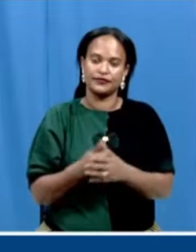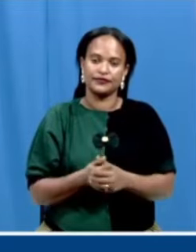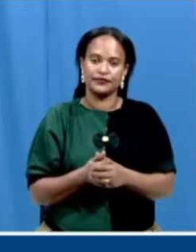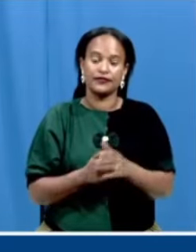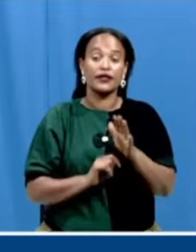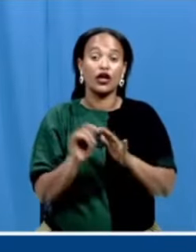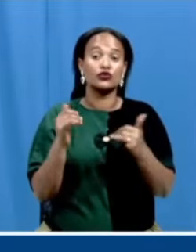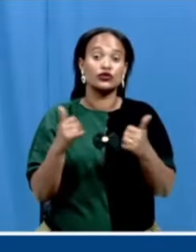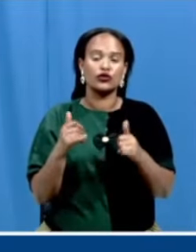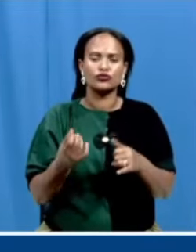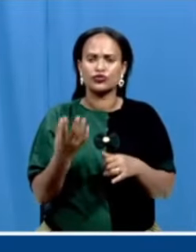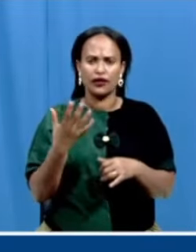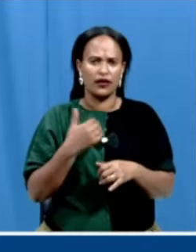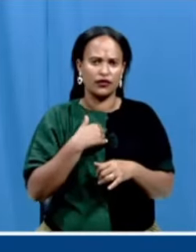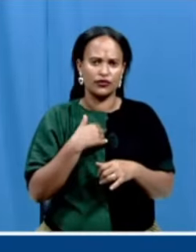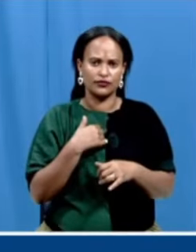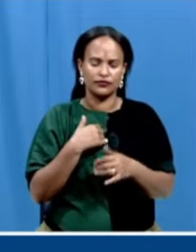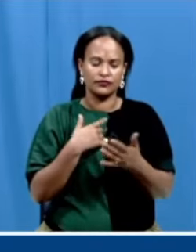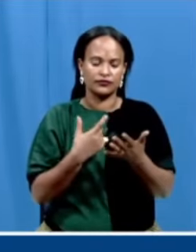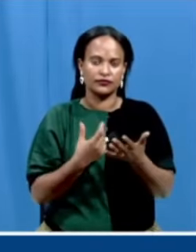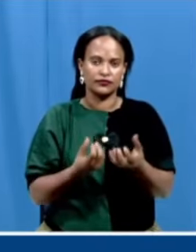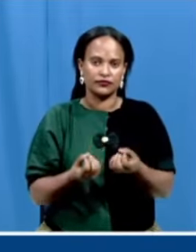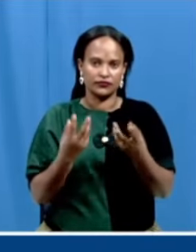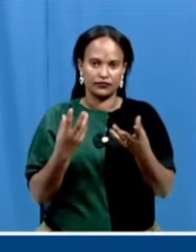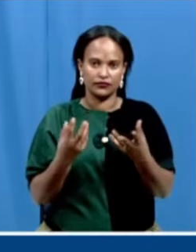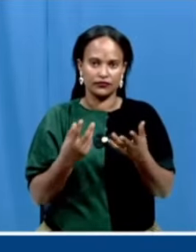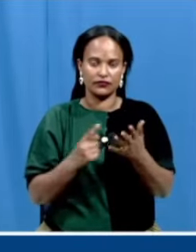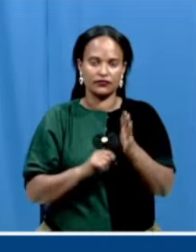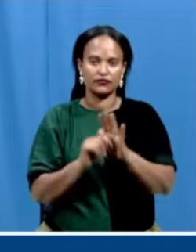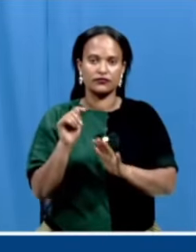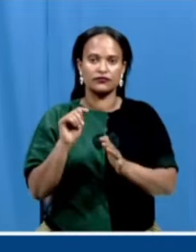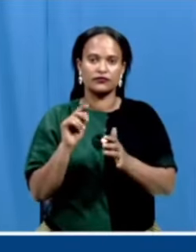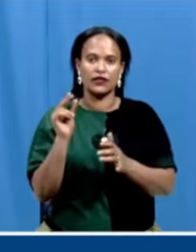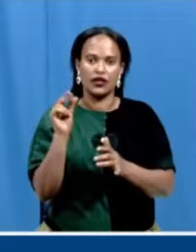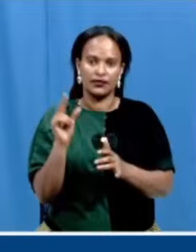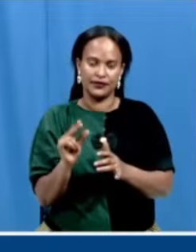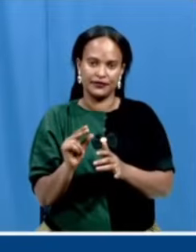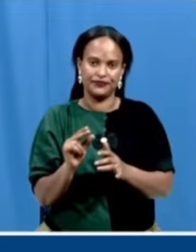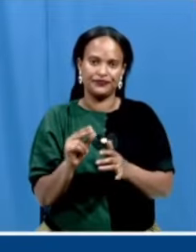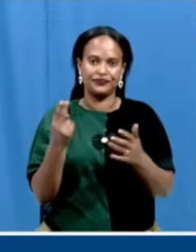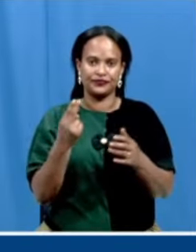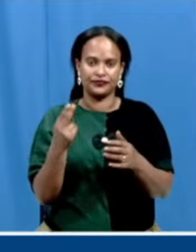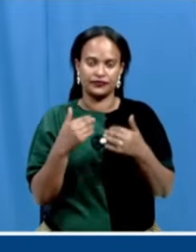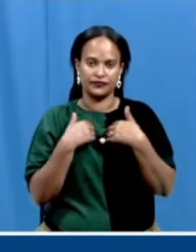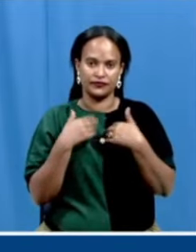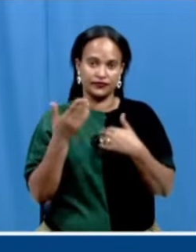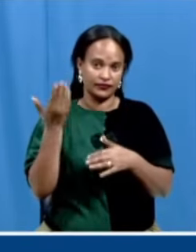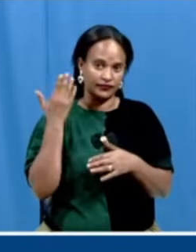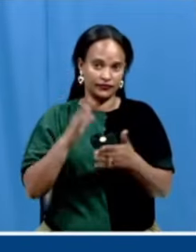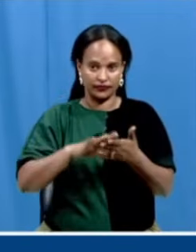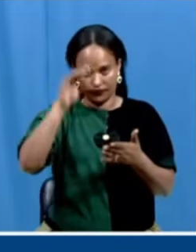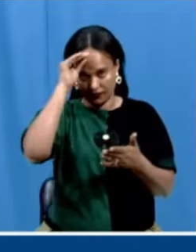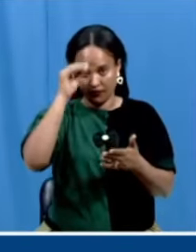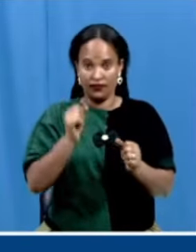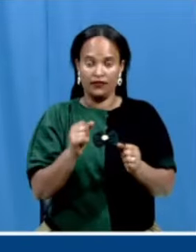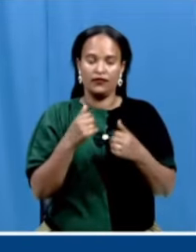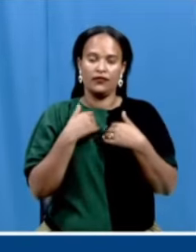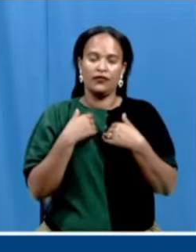ተጋሩ ተጻዋቲ ብዙሓት ለወየ ያው ዘዝ ተተን ናይ ትግራይ ክላት ያው ተጋሩ ተጻዋቲ ፍቀማ ኸላሎን ካፍቲ ዘሐለፈ ማሃራ